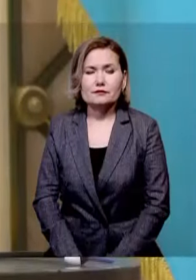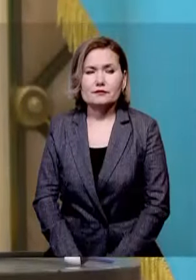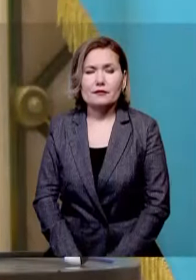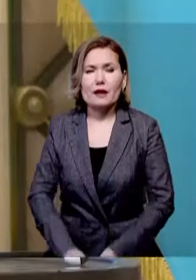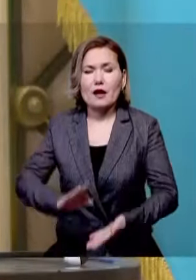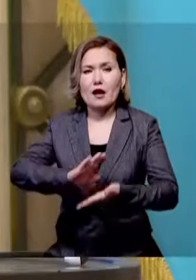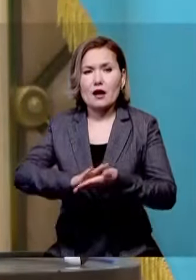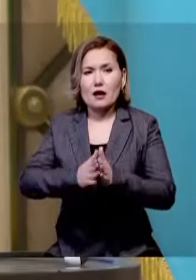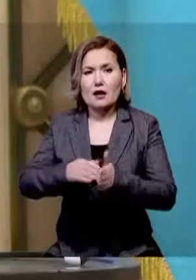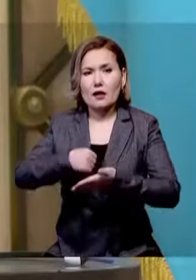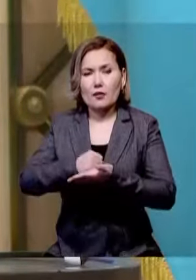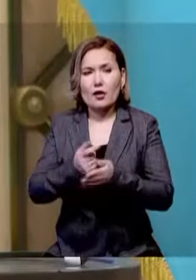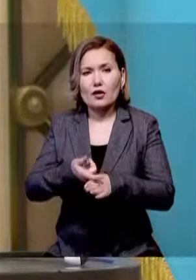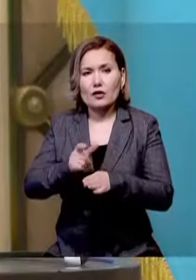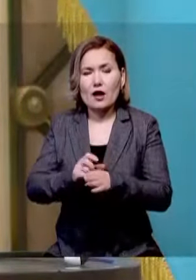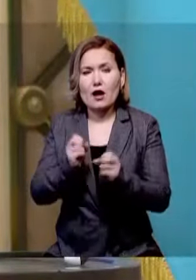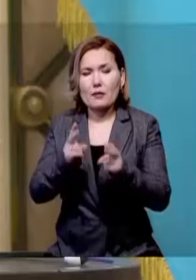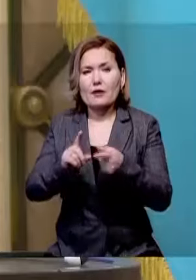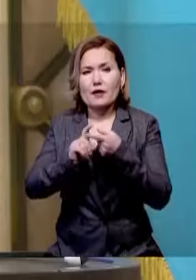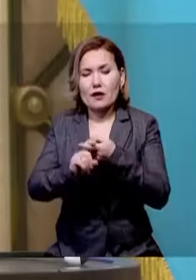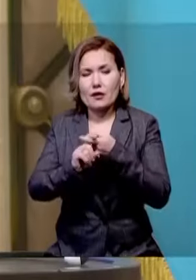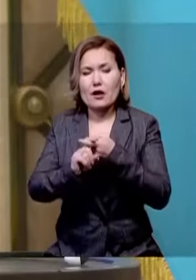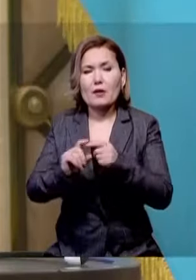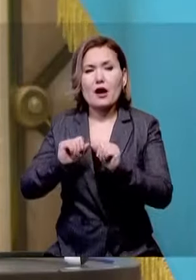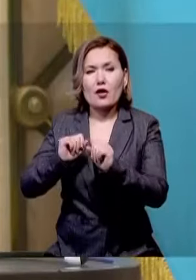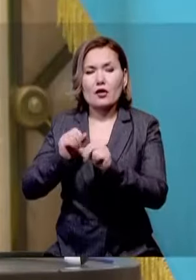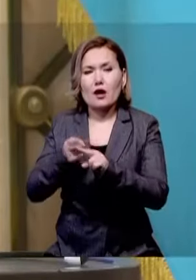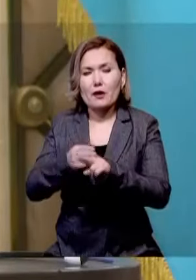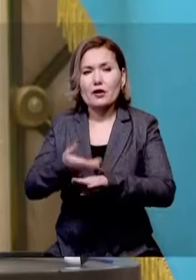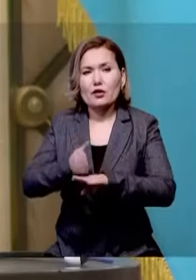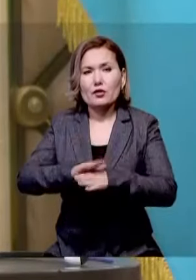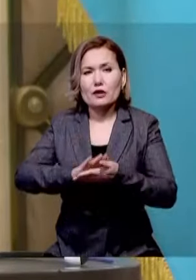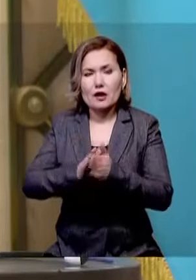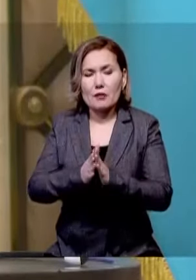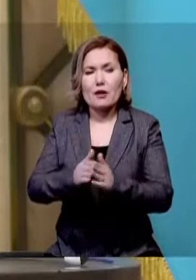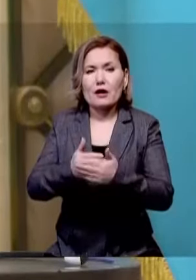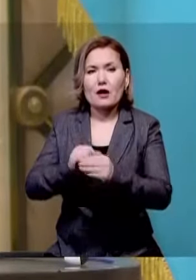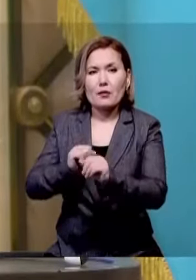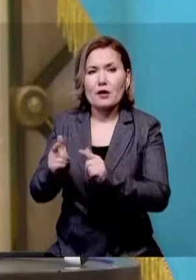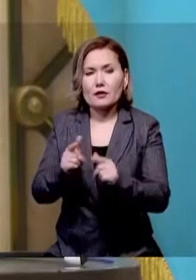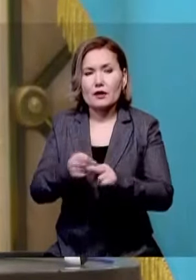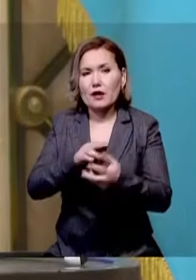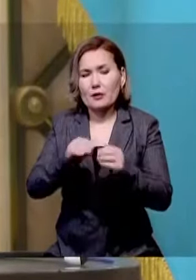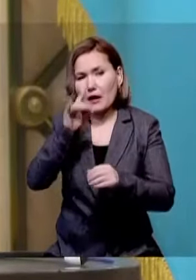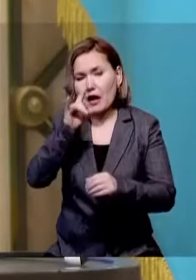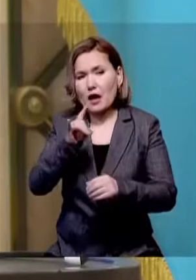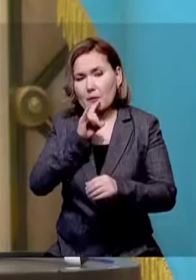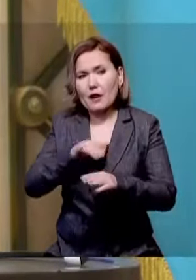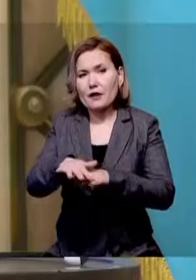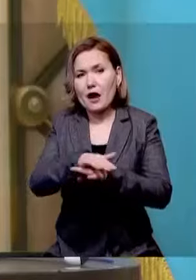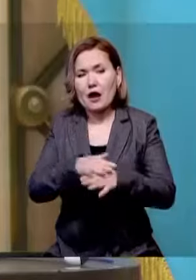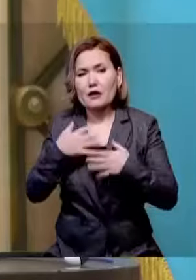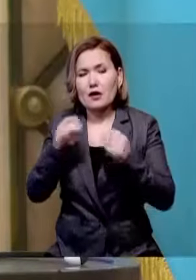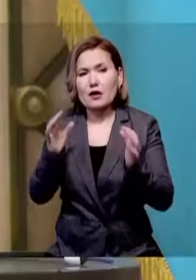Келісімді ратификациялау аса қауіпті аурулардың туындайтын төтенше жағдайлардың алдын алуға мүмкіндік береді және еліміздің халық